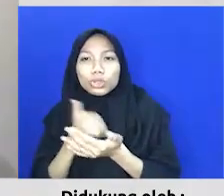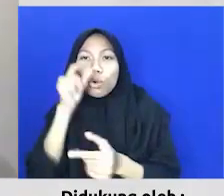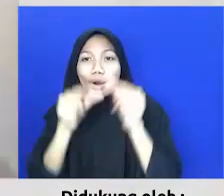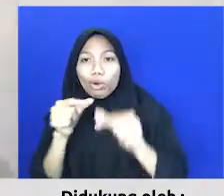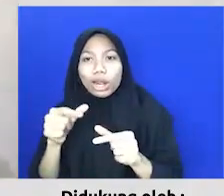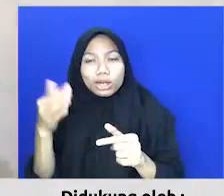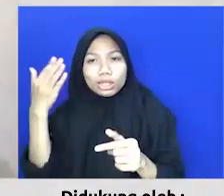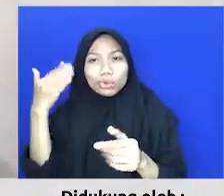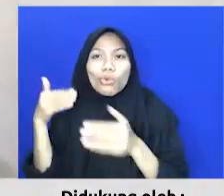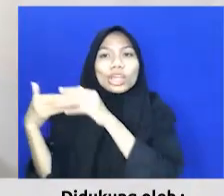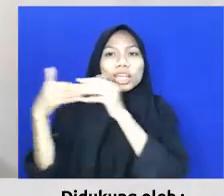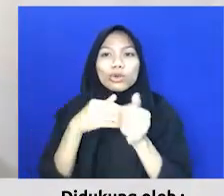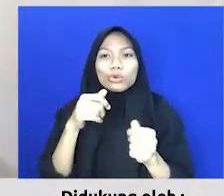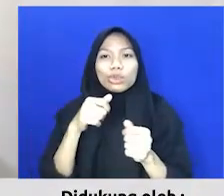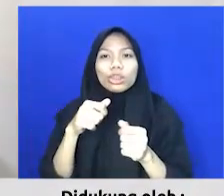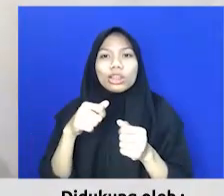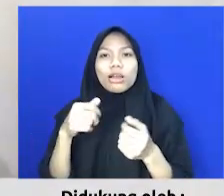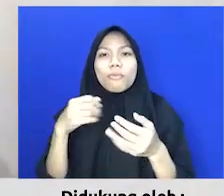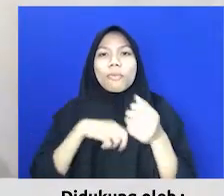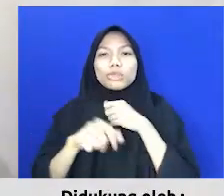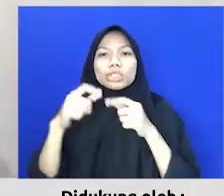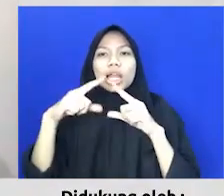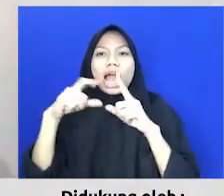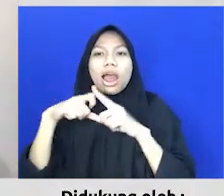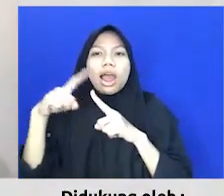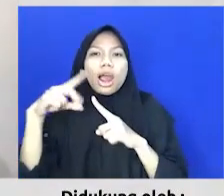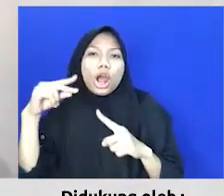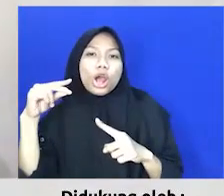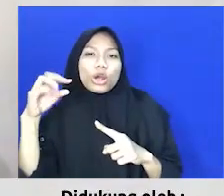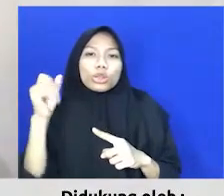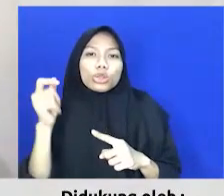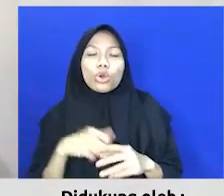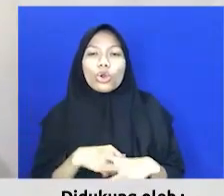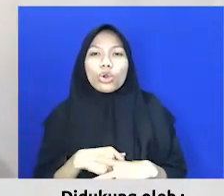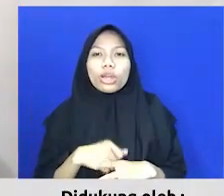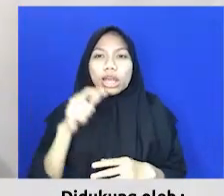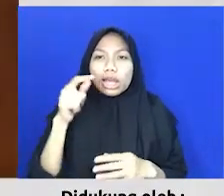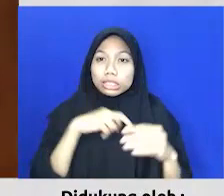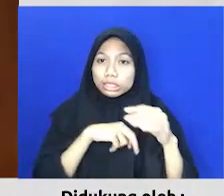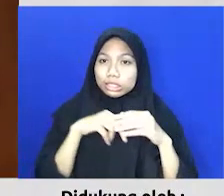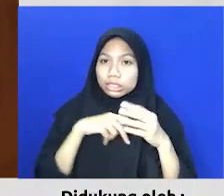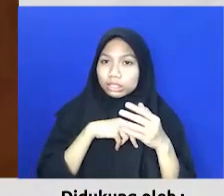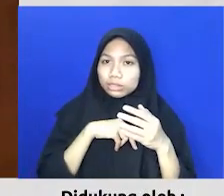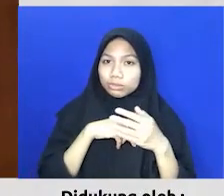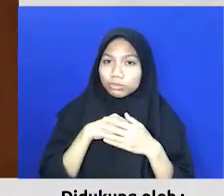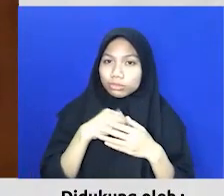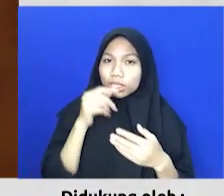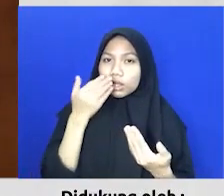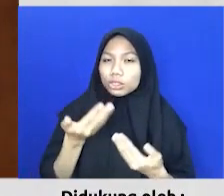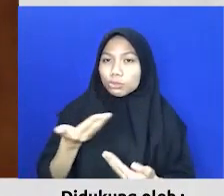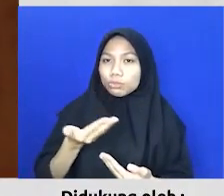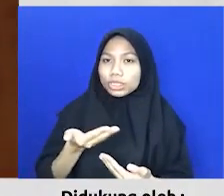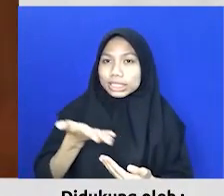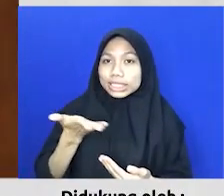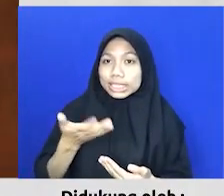nilai-nilai tentang manusia, nilai-nilai kehidupan dan sebagainya, nilai-nilai masalah yang sedang dihadapi, yang lain